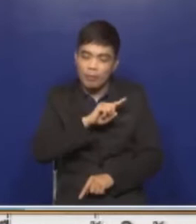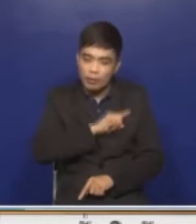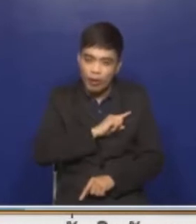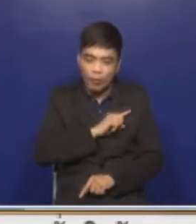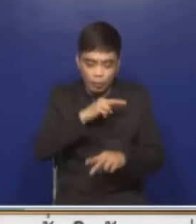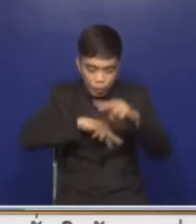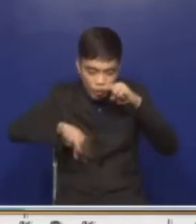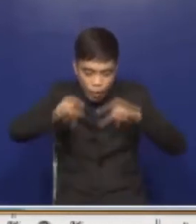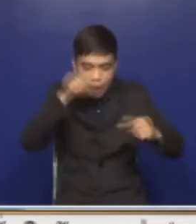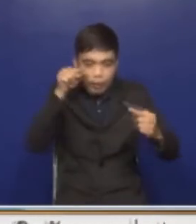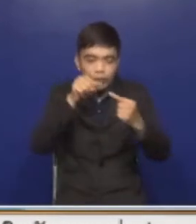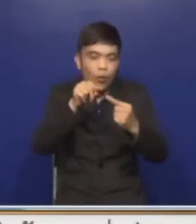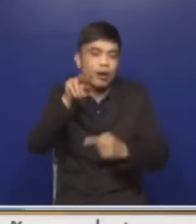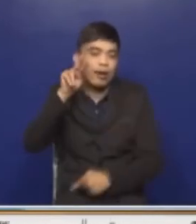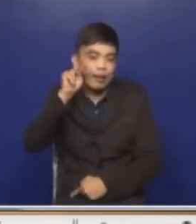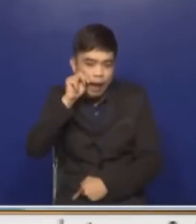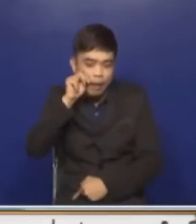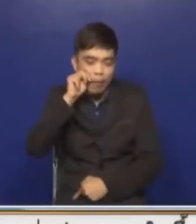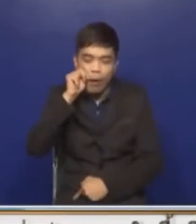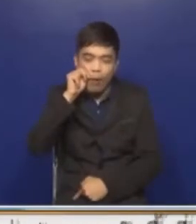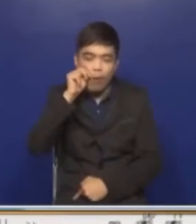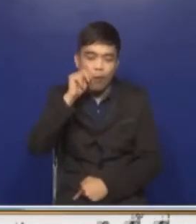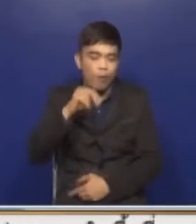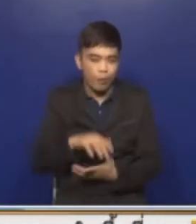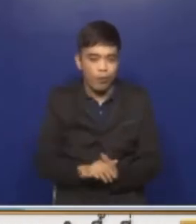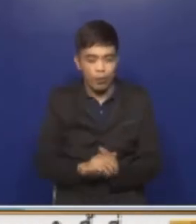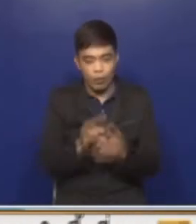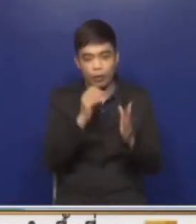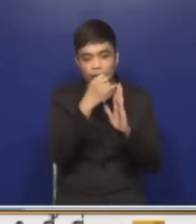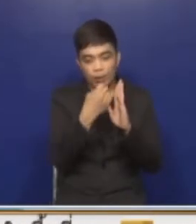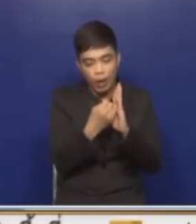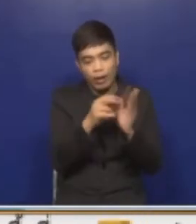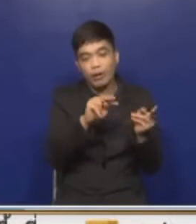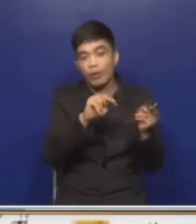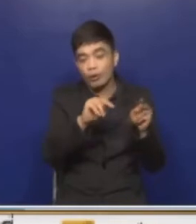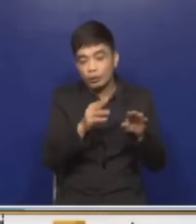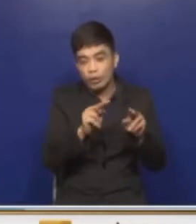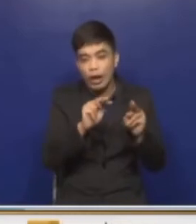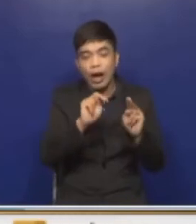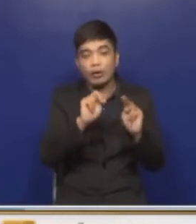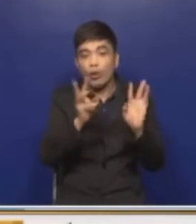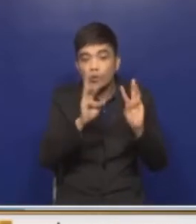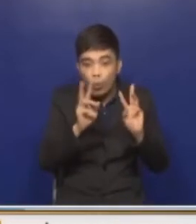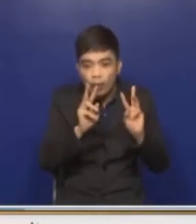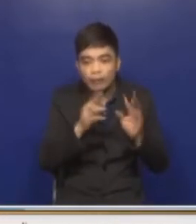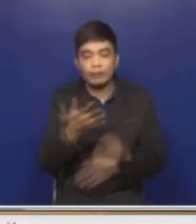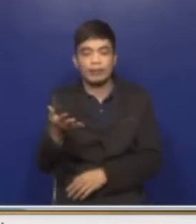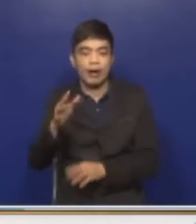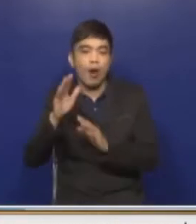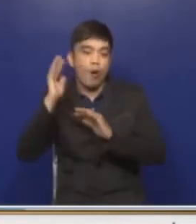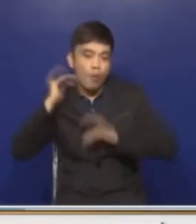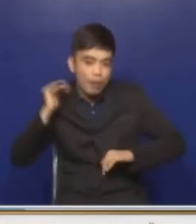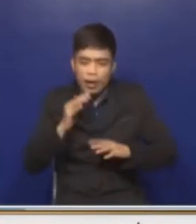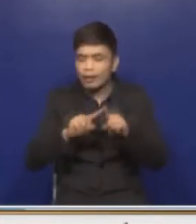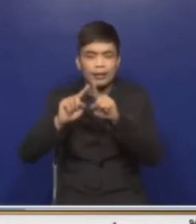ตลอดชีวิตของผู้แทนท่านเนี่ยมาจากนครสวรรค์ก็ดีจากลพบุรีเกลียดที่นี่แต่ผม